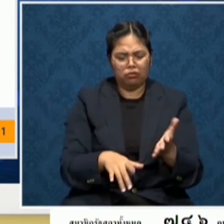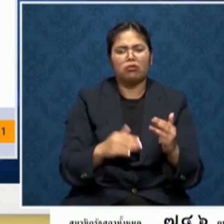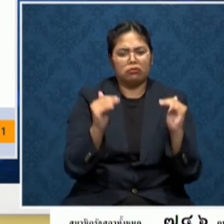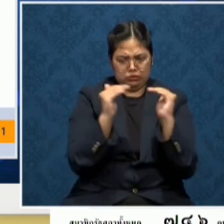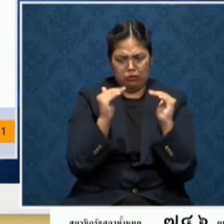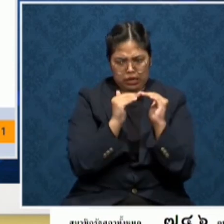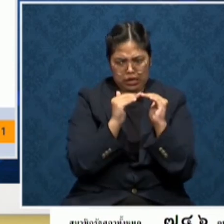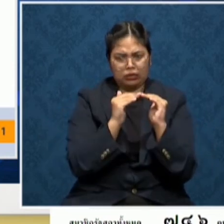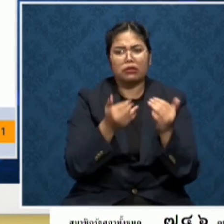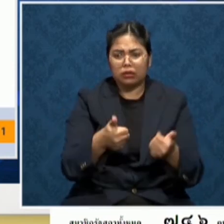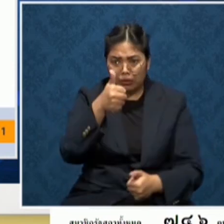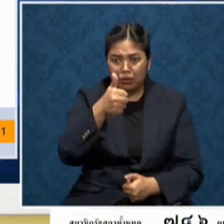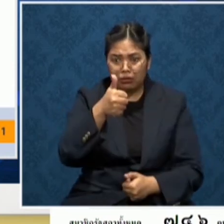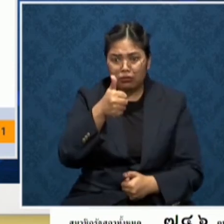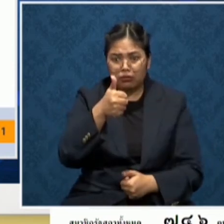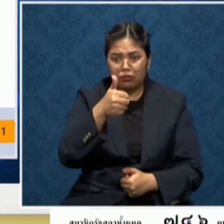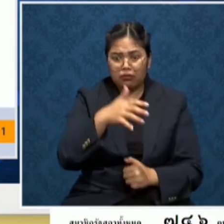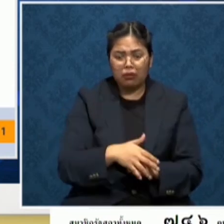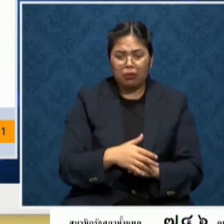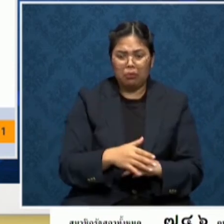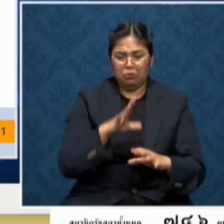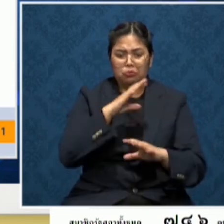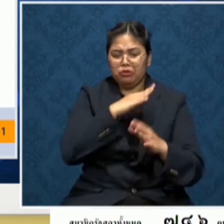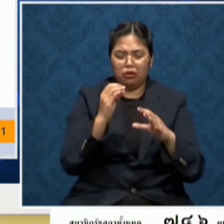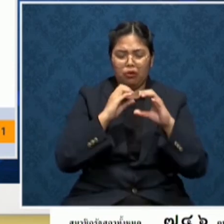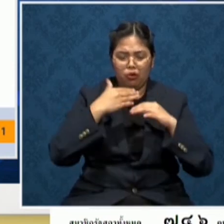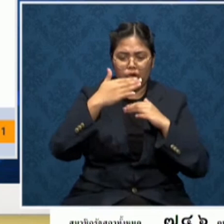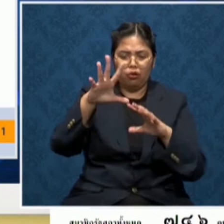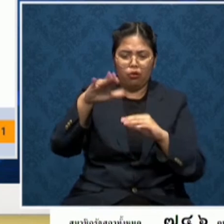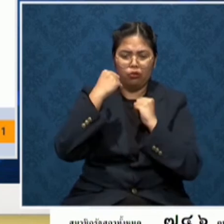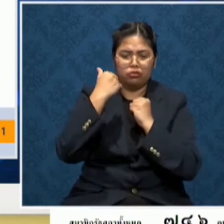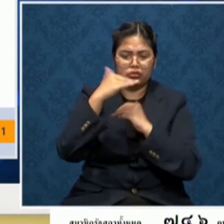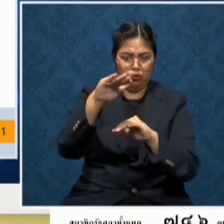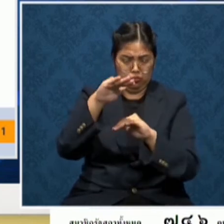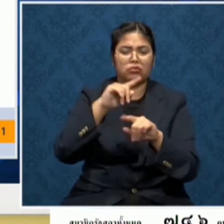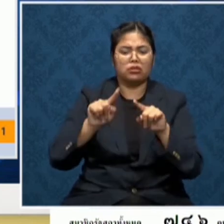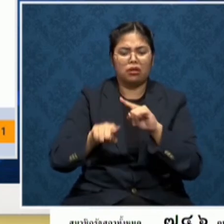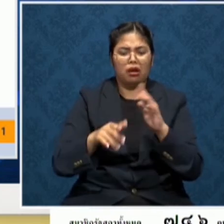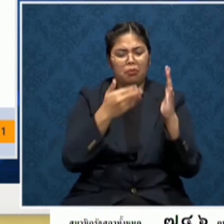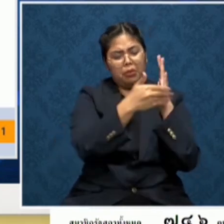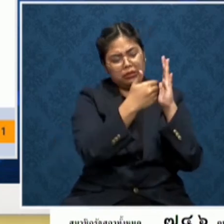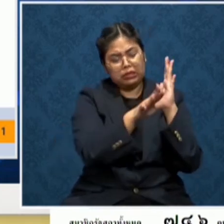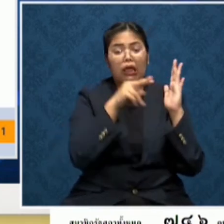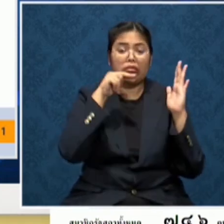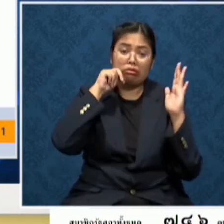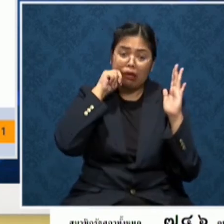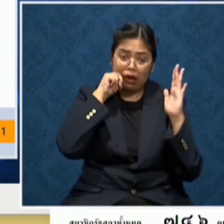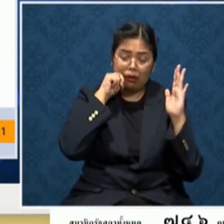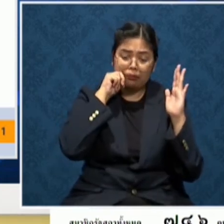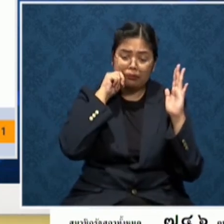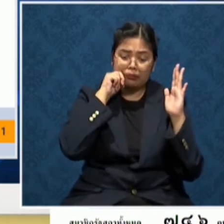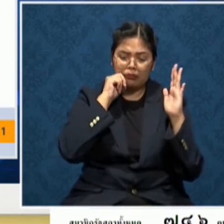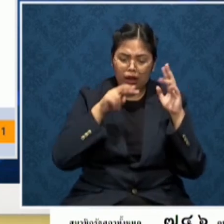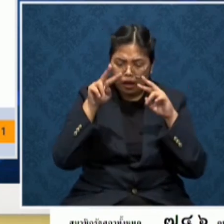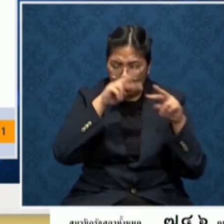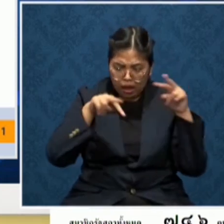ครับรัฐจะชดเชยค่าขนส่งน้ำมันได้ไหมคนภาคอีสานจะมีแหล่งน้ำเพื่อจะใช้ในการทำม